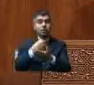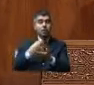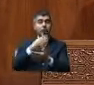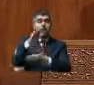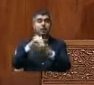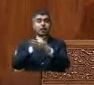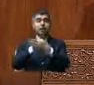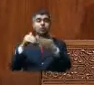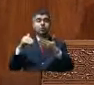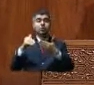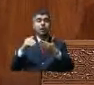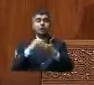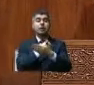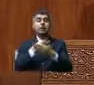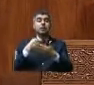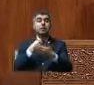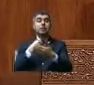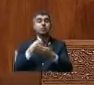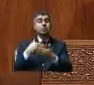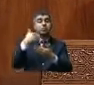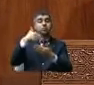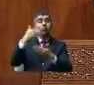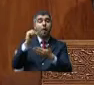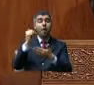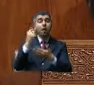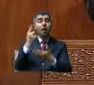استراتيجية جديدة لقطاع الصحة تمتد على الفترة